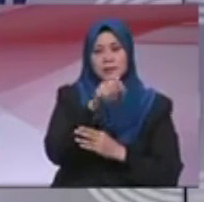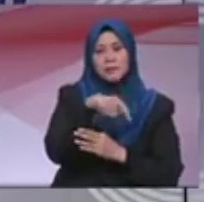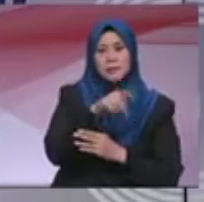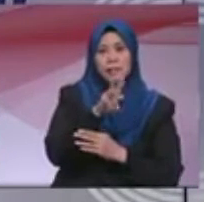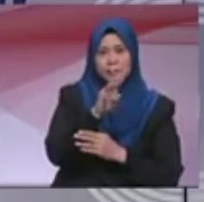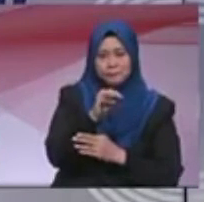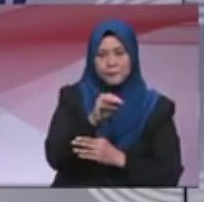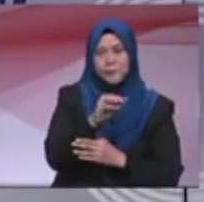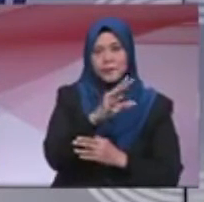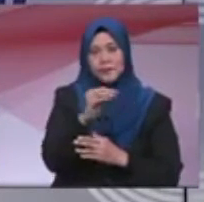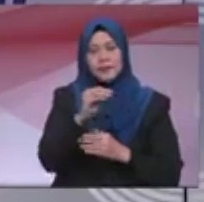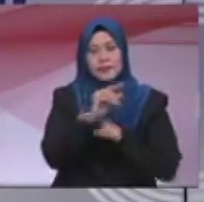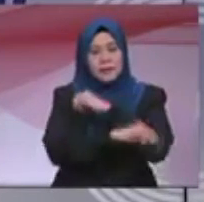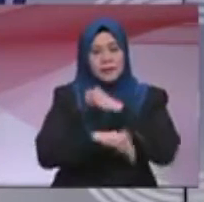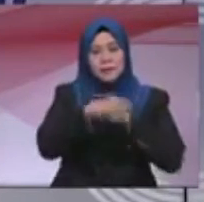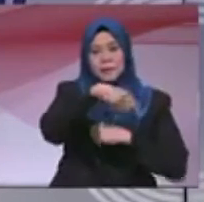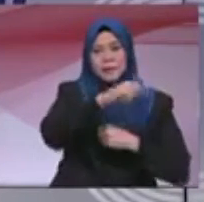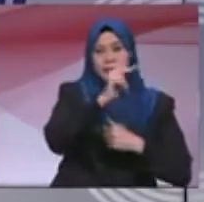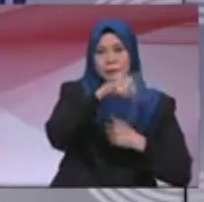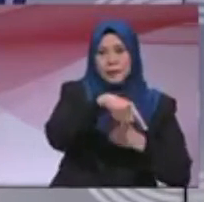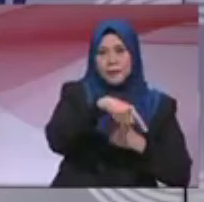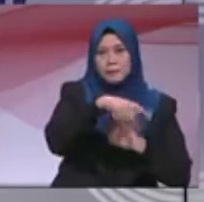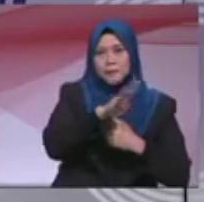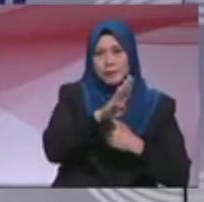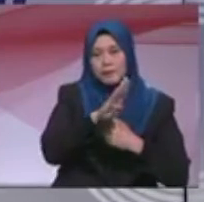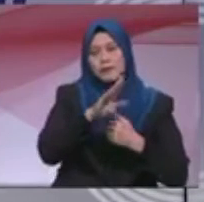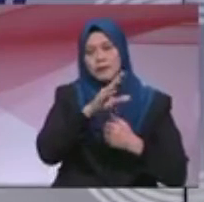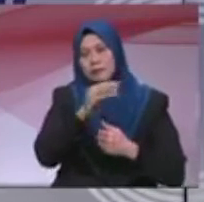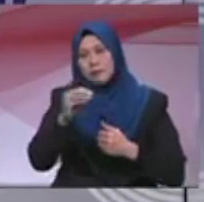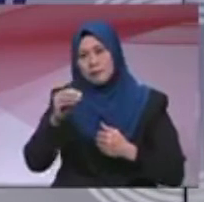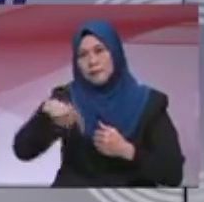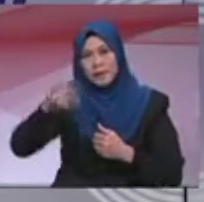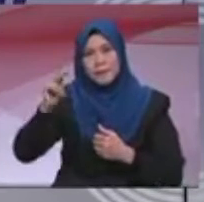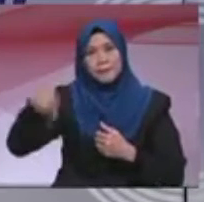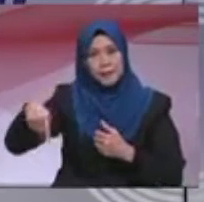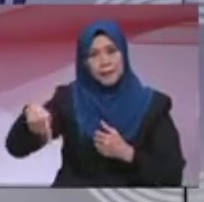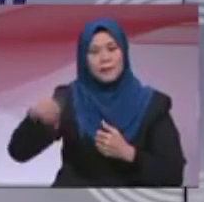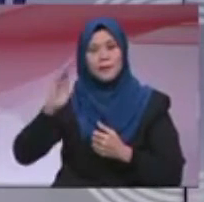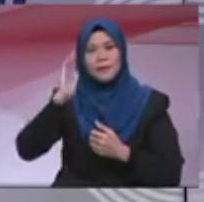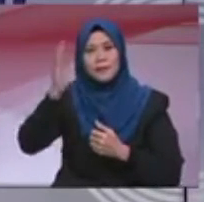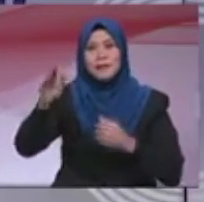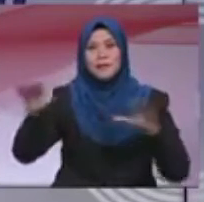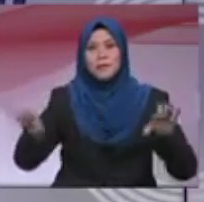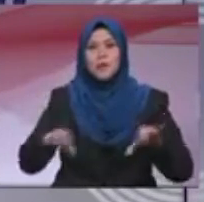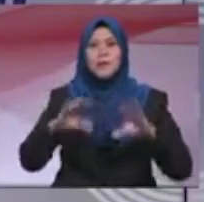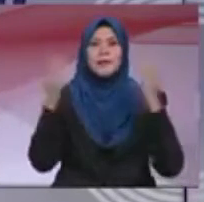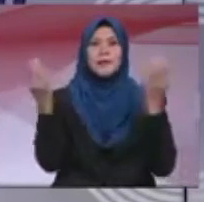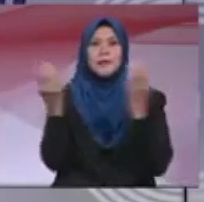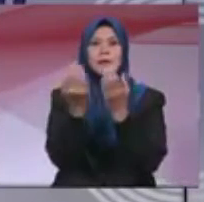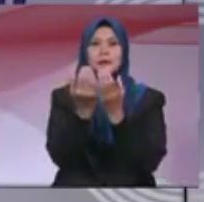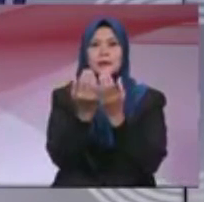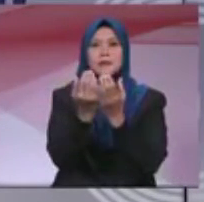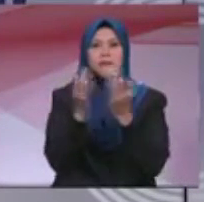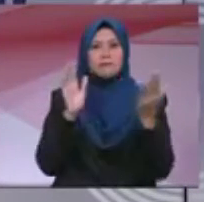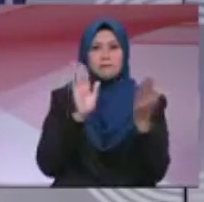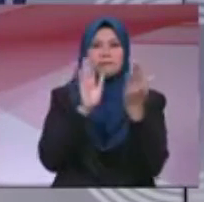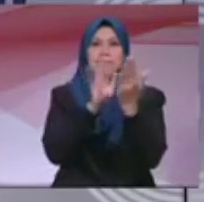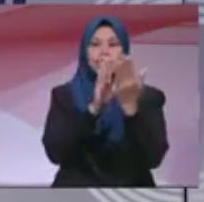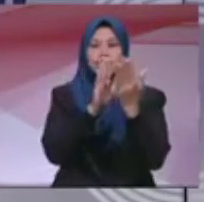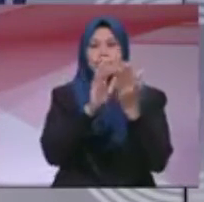PKPB, PKPP dan juga negeri PKP akan mengadakan kelas secara